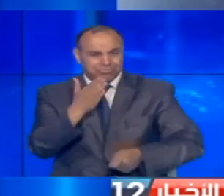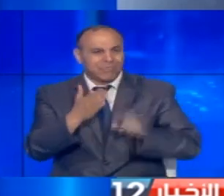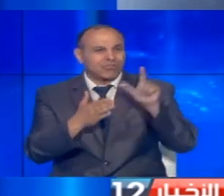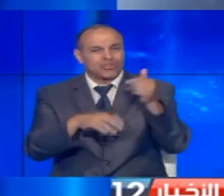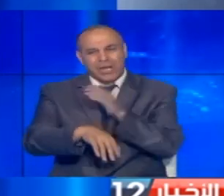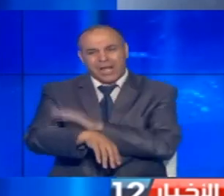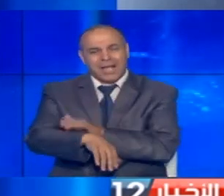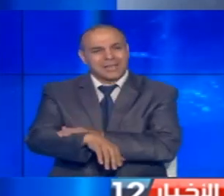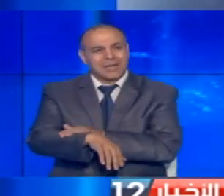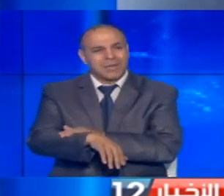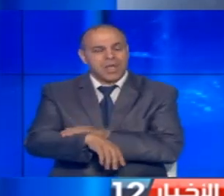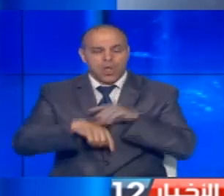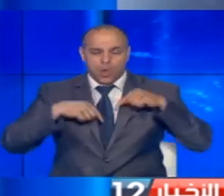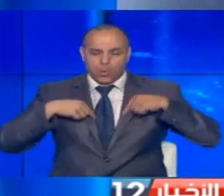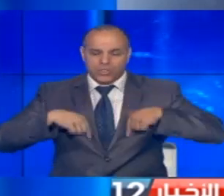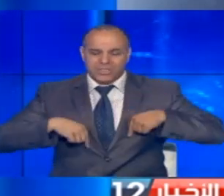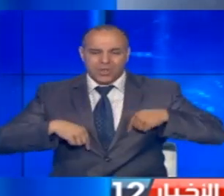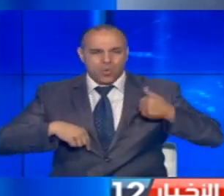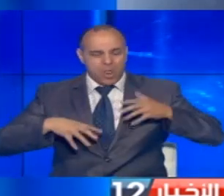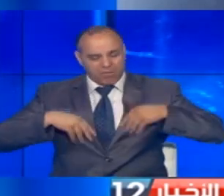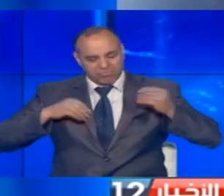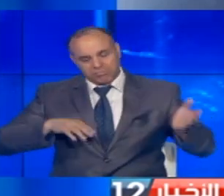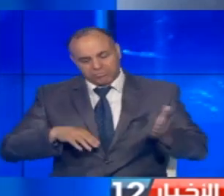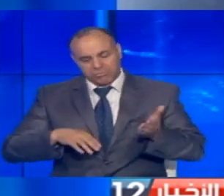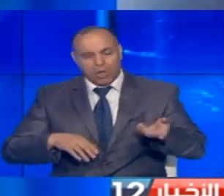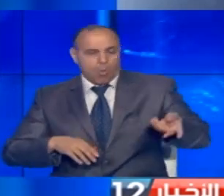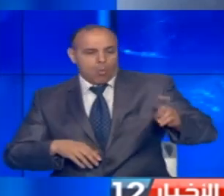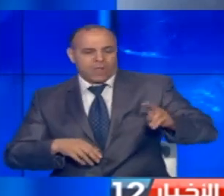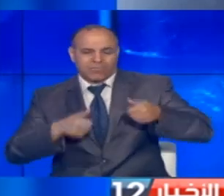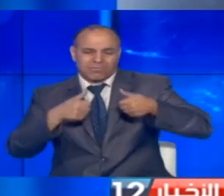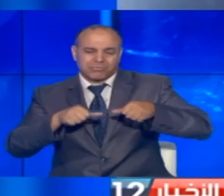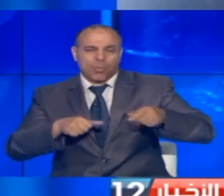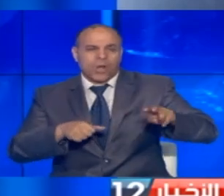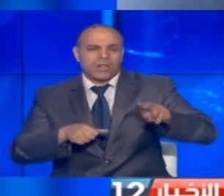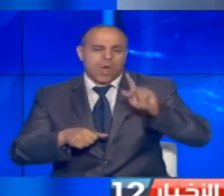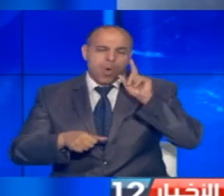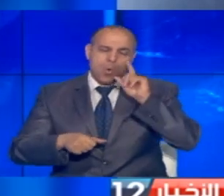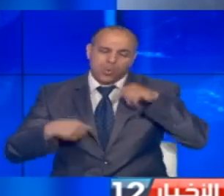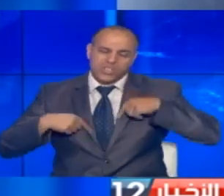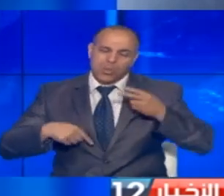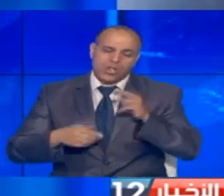رغم استقالة رئيس الوزراء هاني الملقى وتعيين عمر الزار خلفا له.